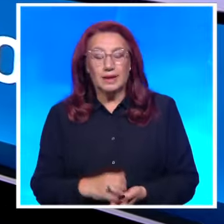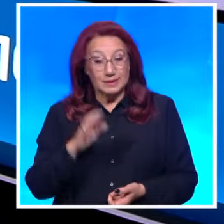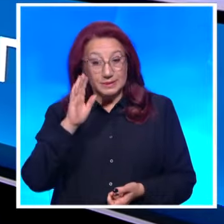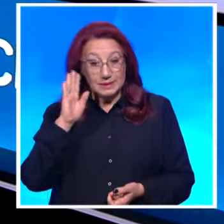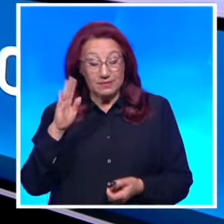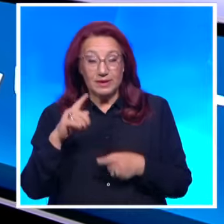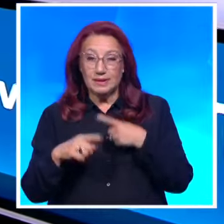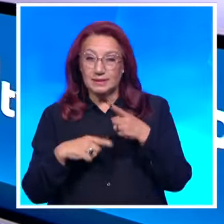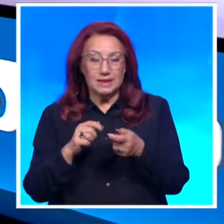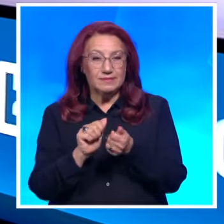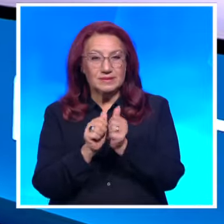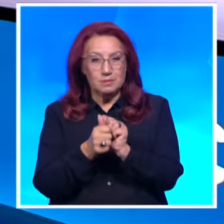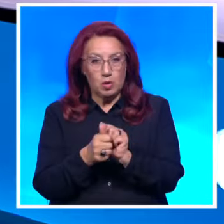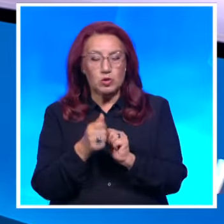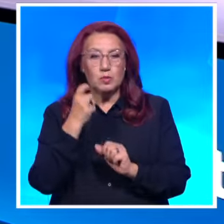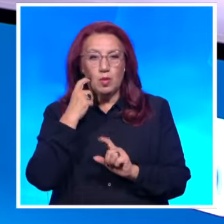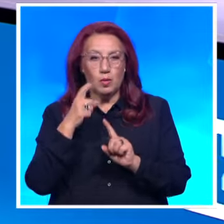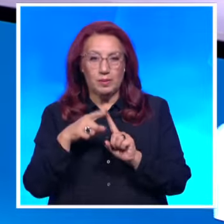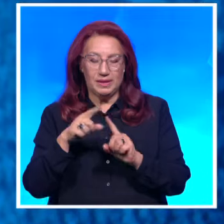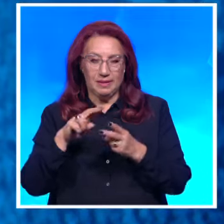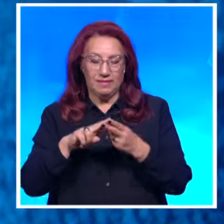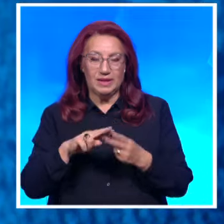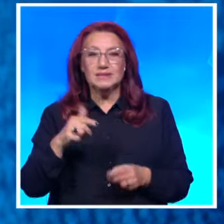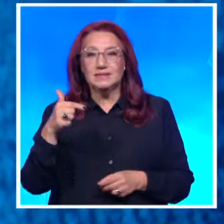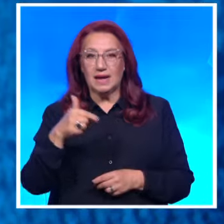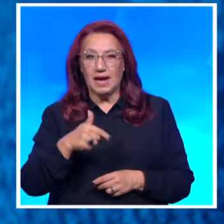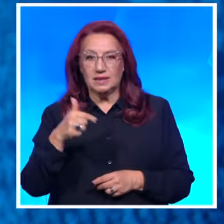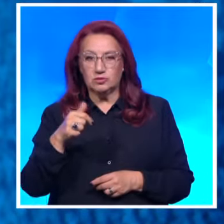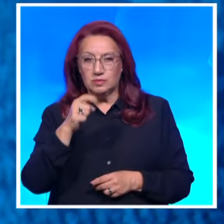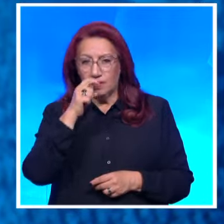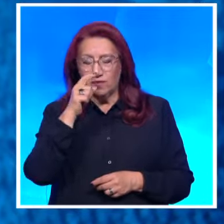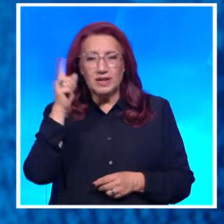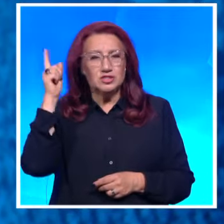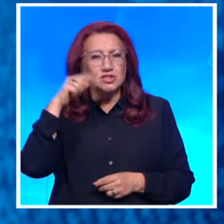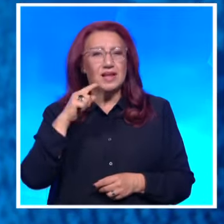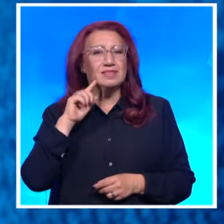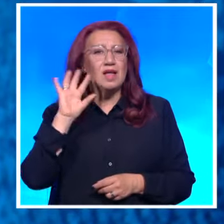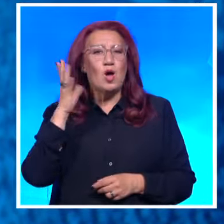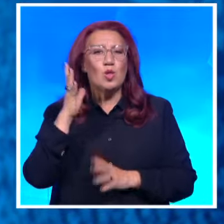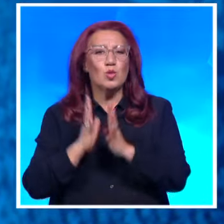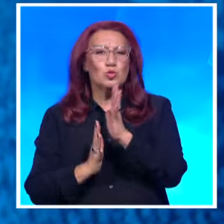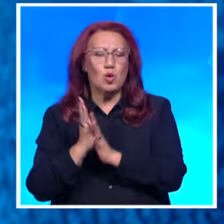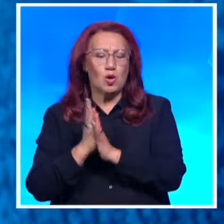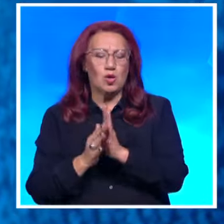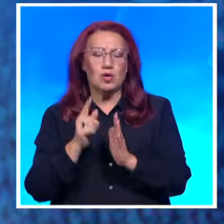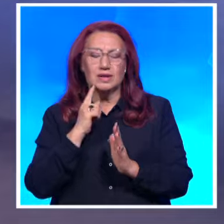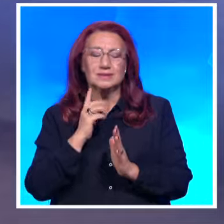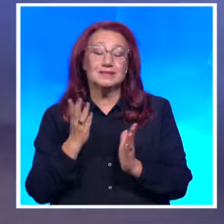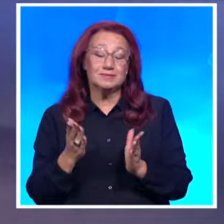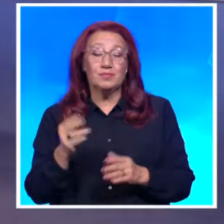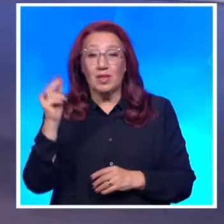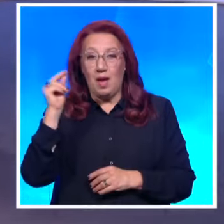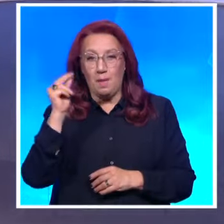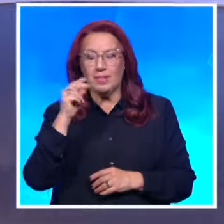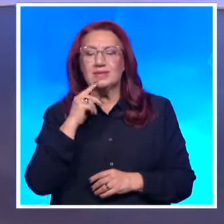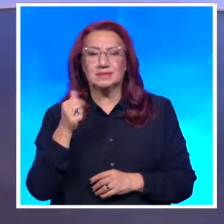Здравейте, следва спорт по BTV. Аз съм Гергана Гунчева. Важен ден за Лудогорец по пътя към групите в Шампионската лига. Българският